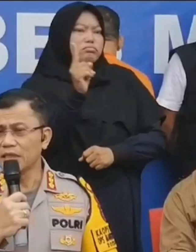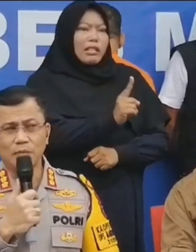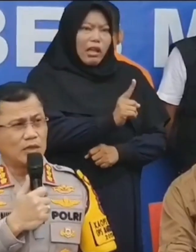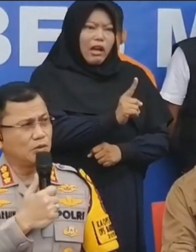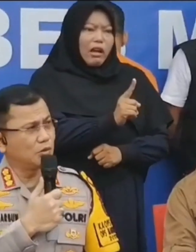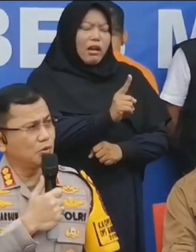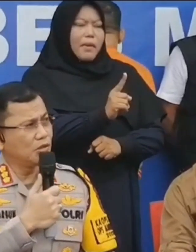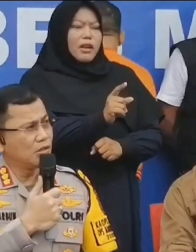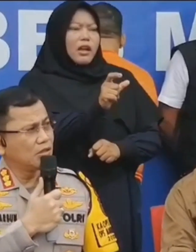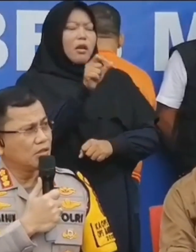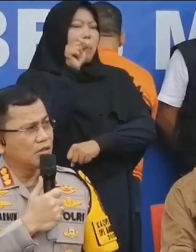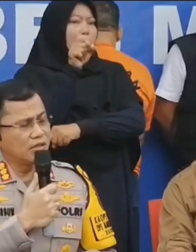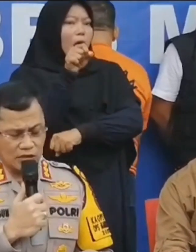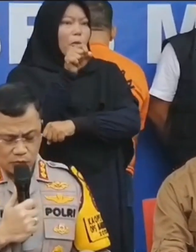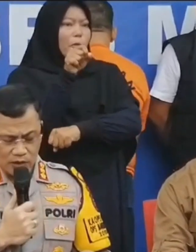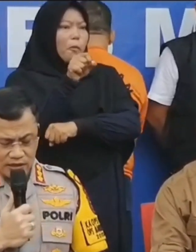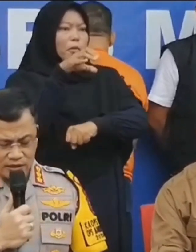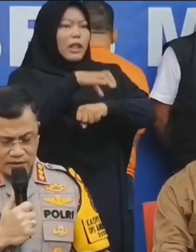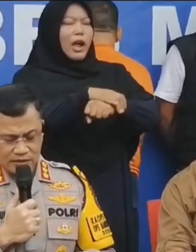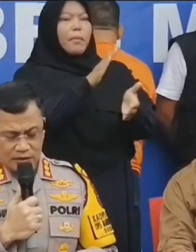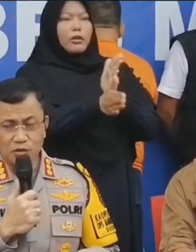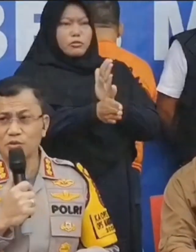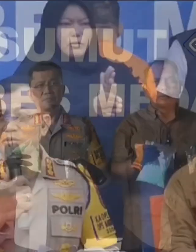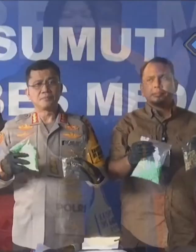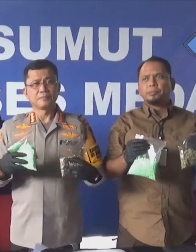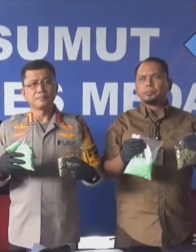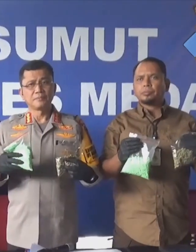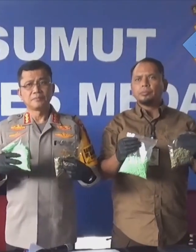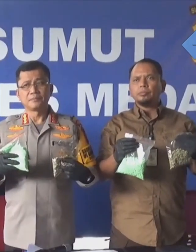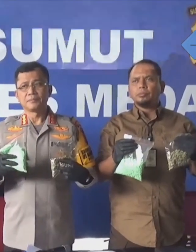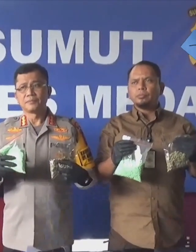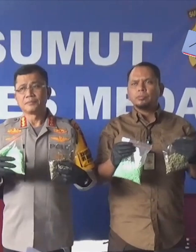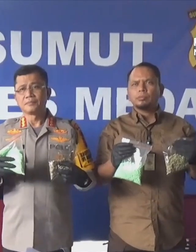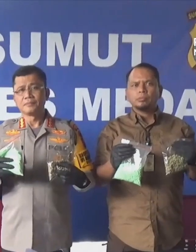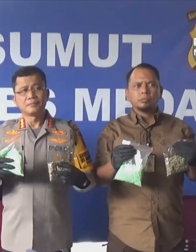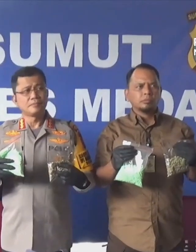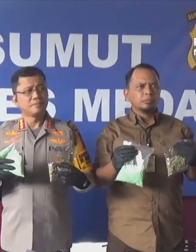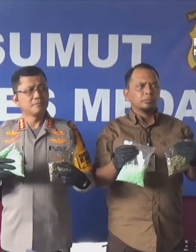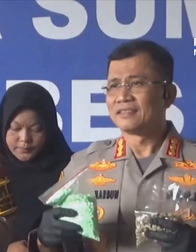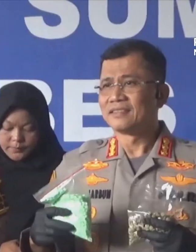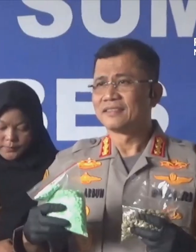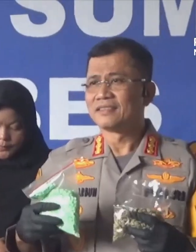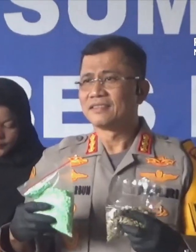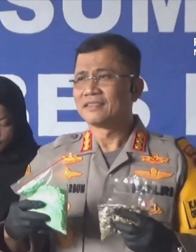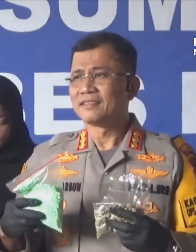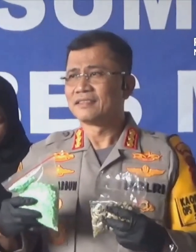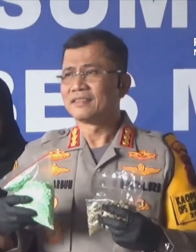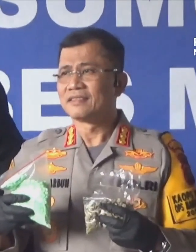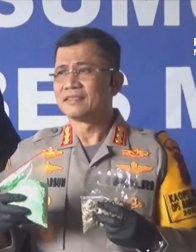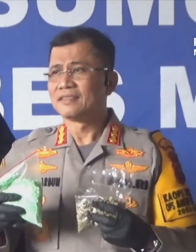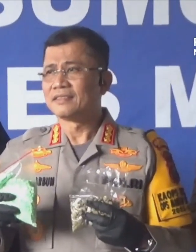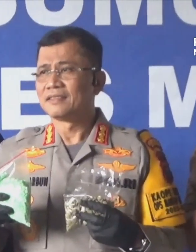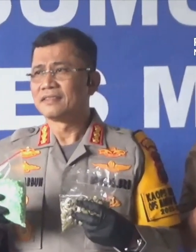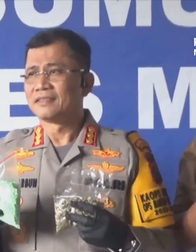yang merupakan pemasok utama. Dari hasil pemeriksaan, narkoba yang disita dari para tersangka rencananya akan diedarkan di